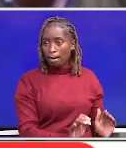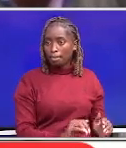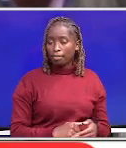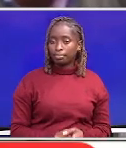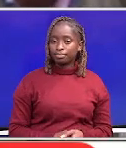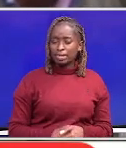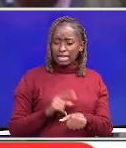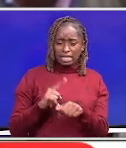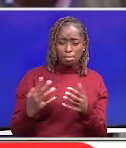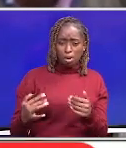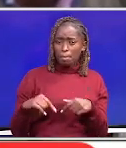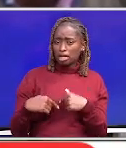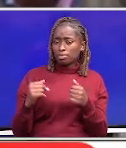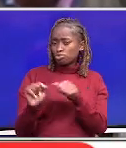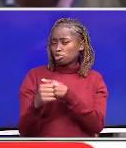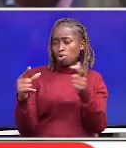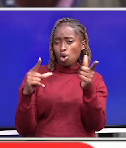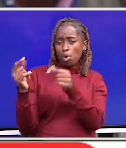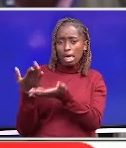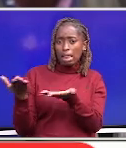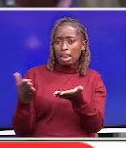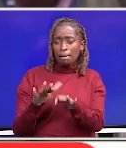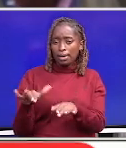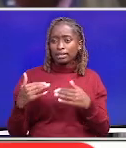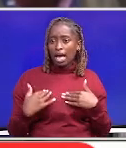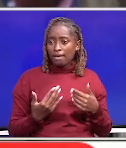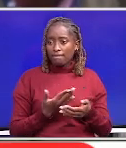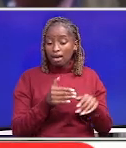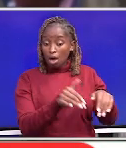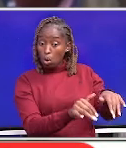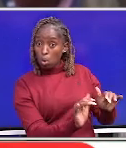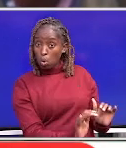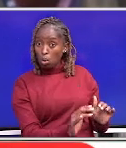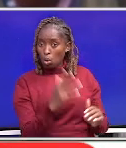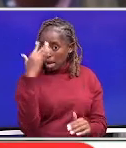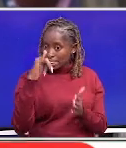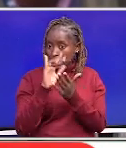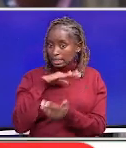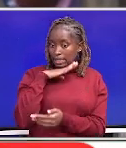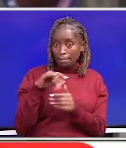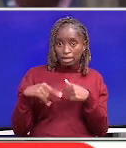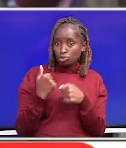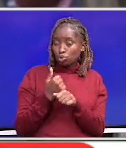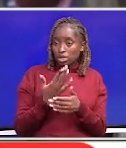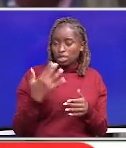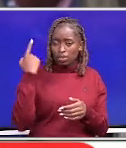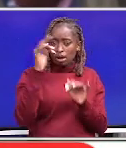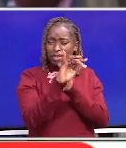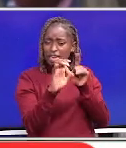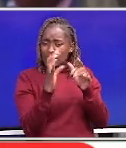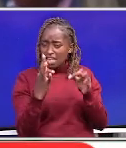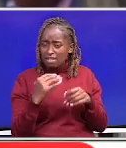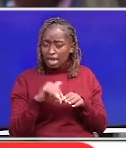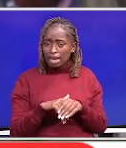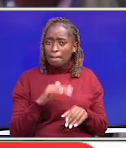siendi, kwa sababu hiyo ni kifo na mimi nafanya kazi ya uzima. Hata ikiwa kwa boma yangu, mimi niko hata ikiwa kwa boma yangu,